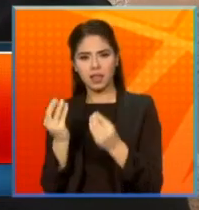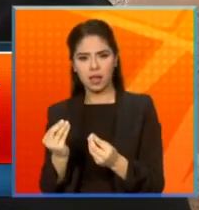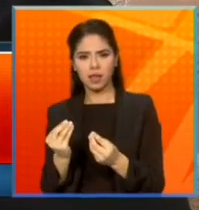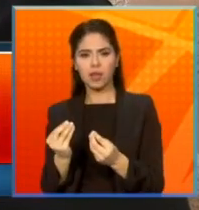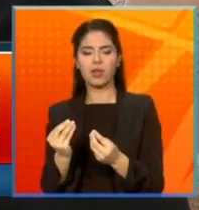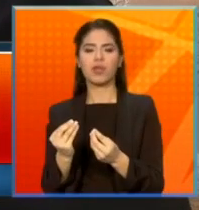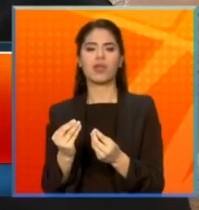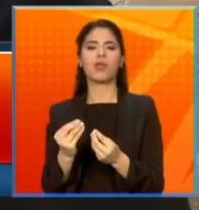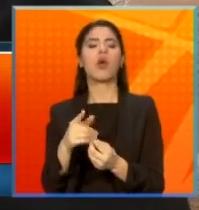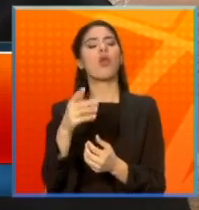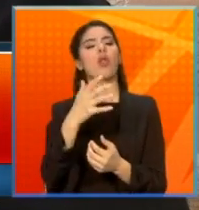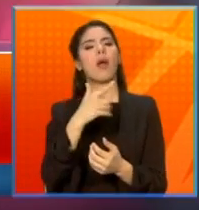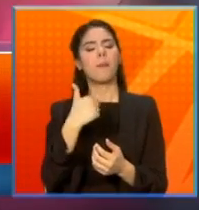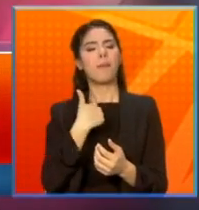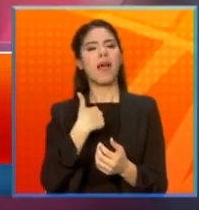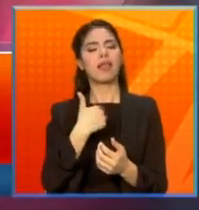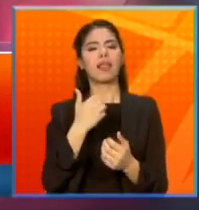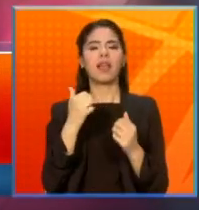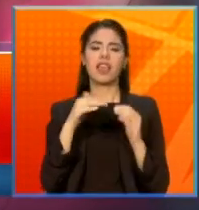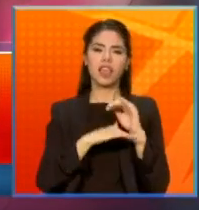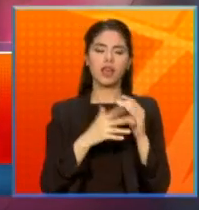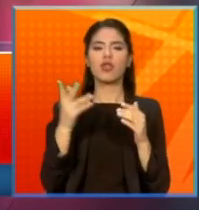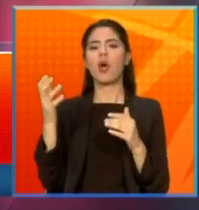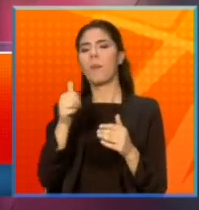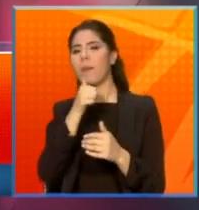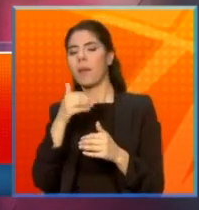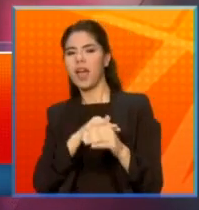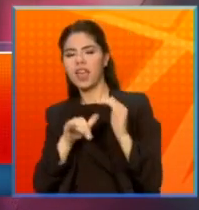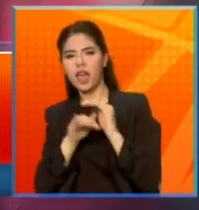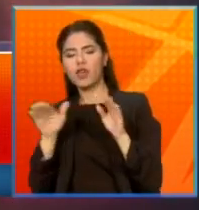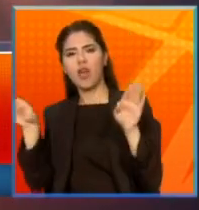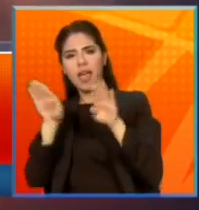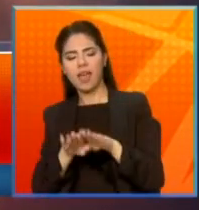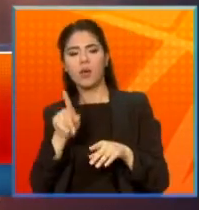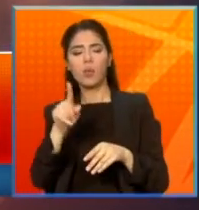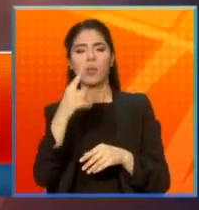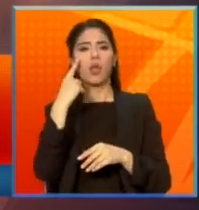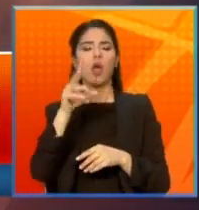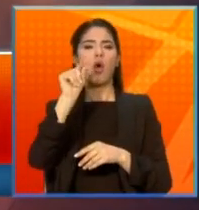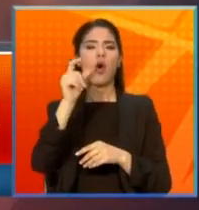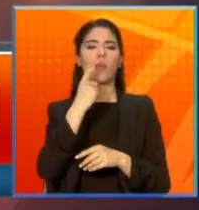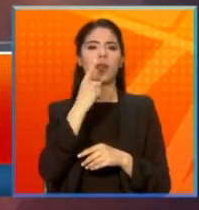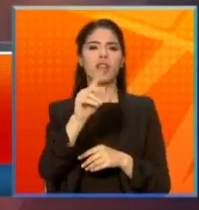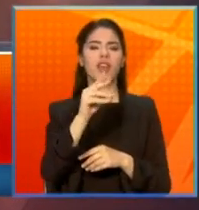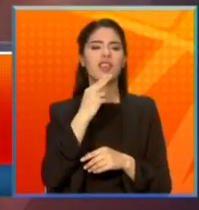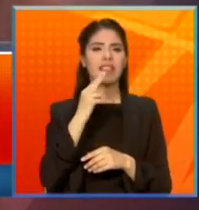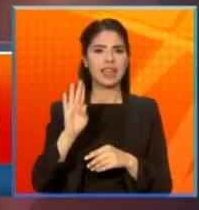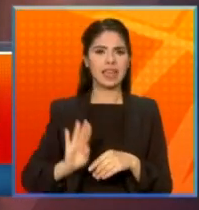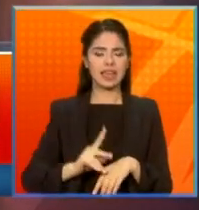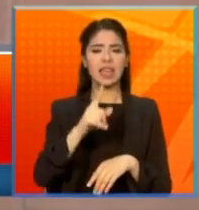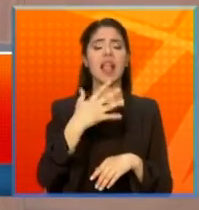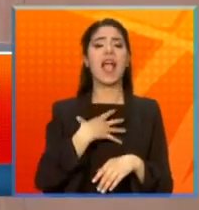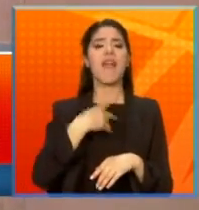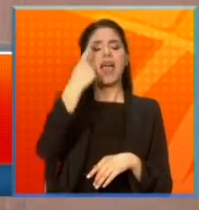ki, benimle olacağı kadar babayla da olacak. O gün, yani cinayetin işlendiği gün 11 yaşındaki Hande evde tek